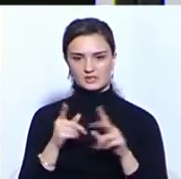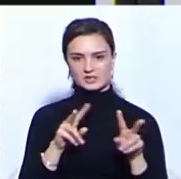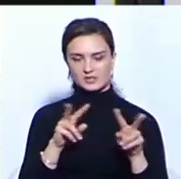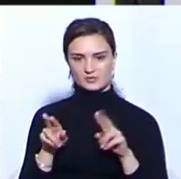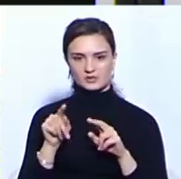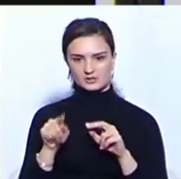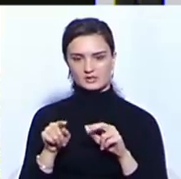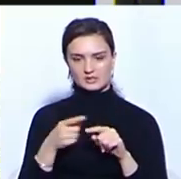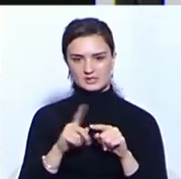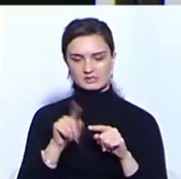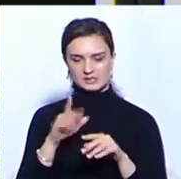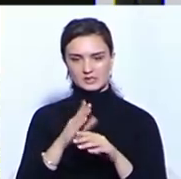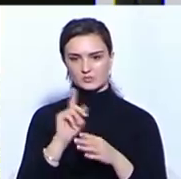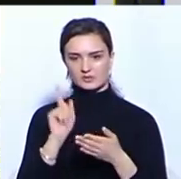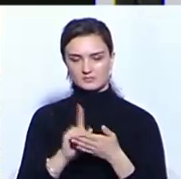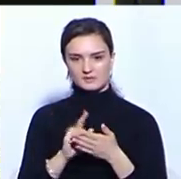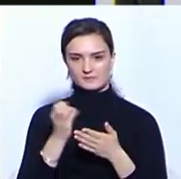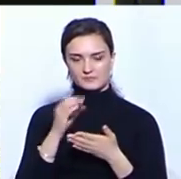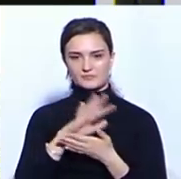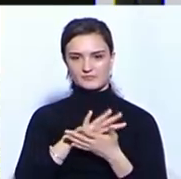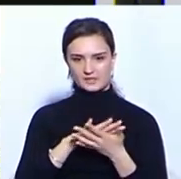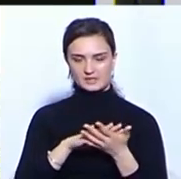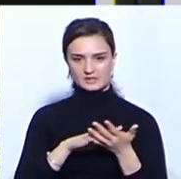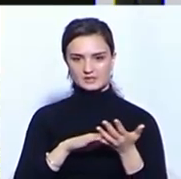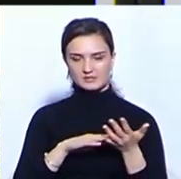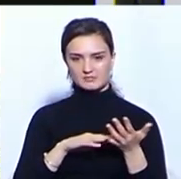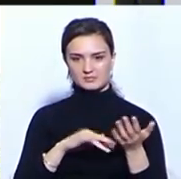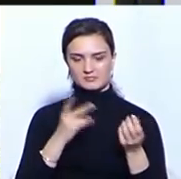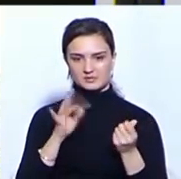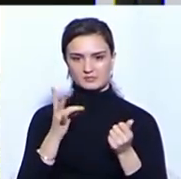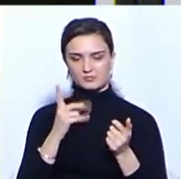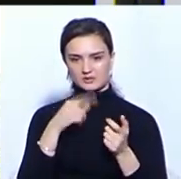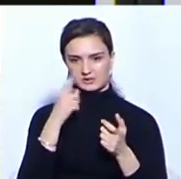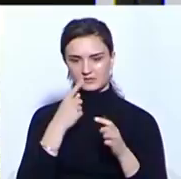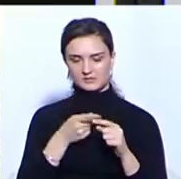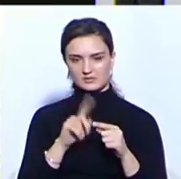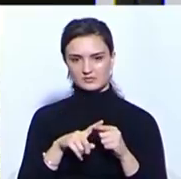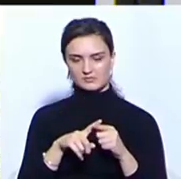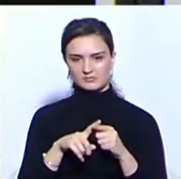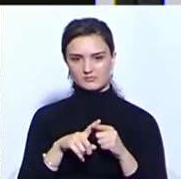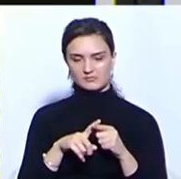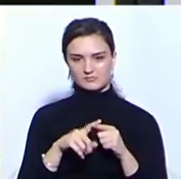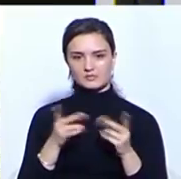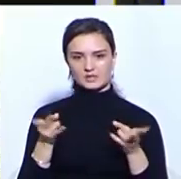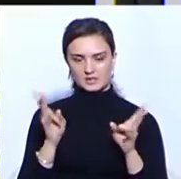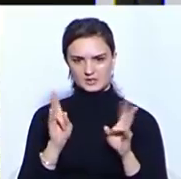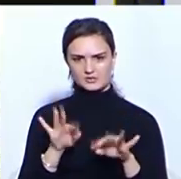ტენდენცია. ეს ტენდენცია აუცილებლად კიდევაც გაგრძელდება, თუმცა ის უნდა ითქვას, რომ ქირურგიას თავისი როლი მაინც